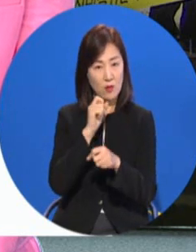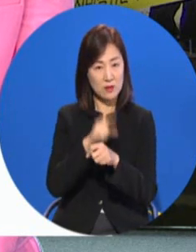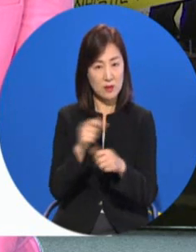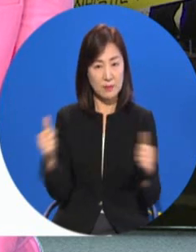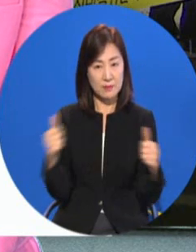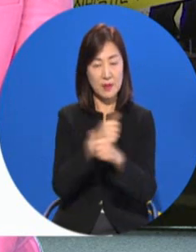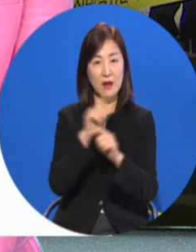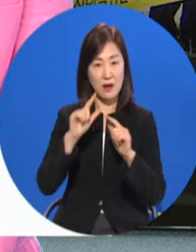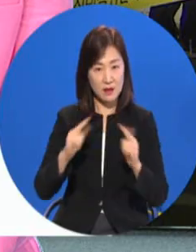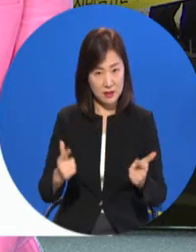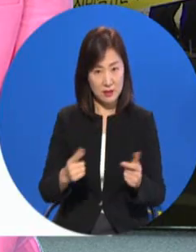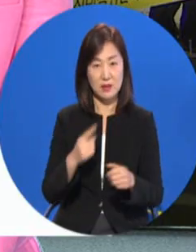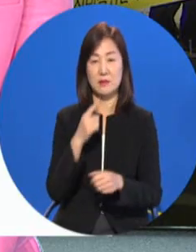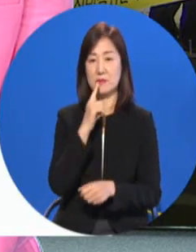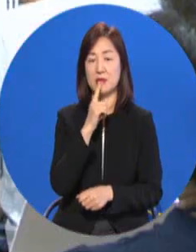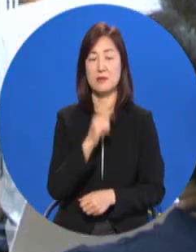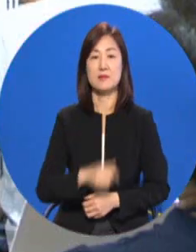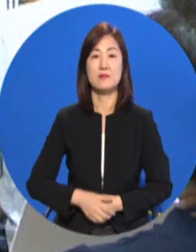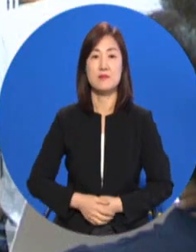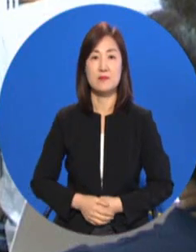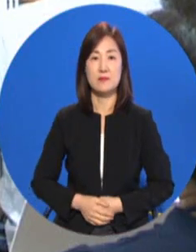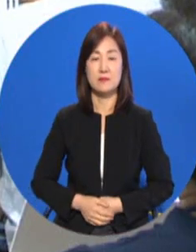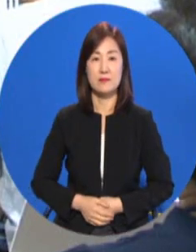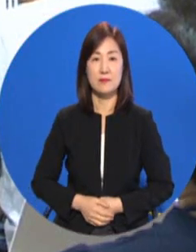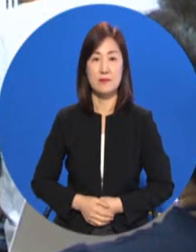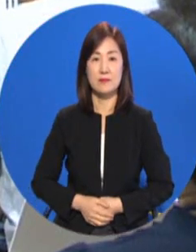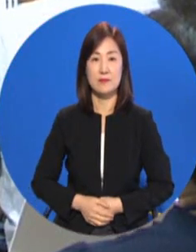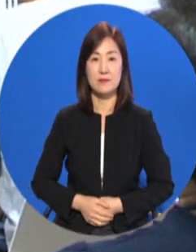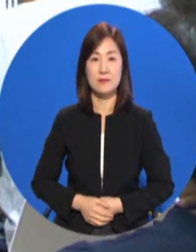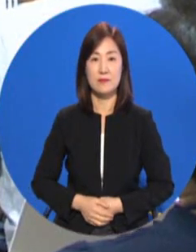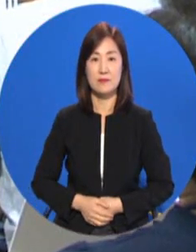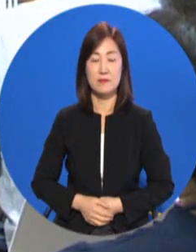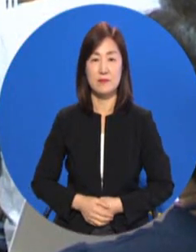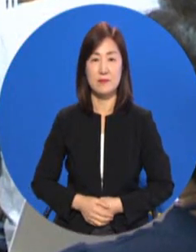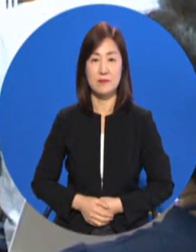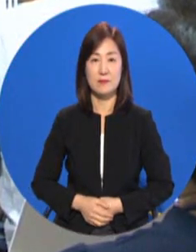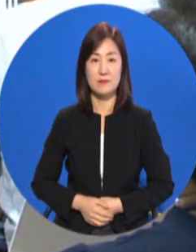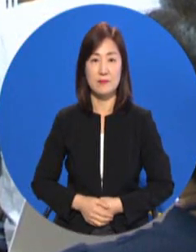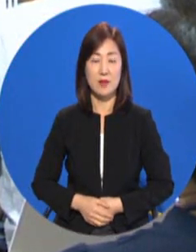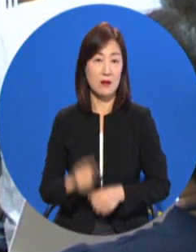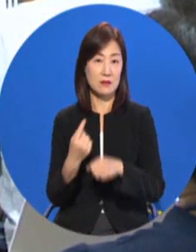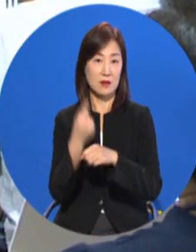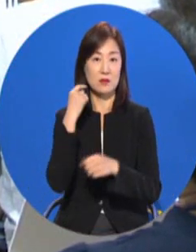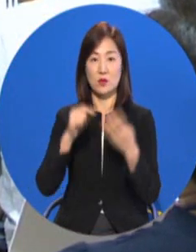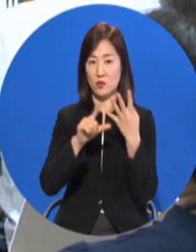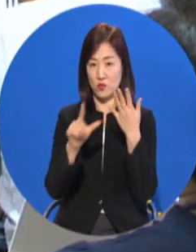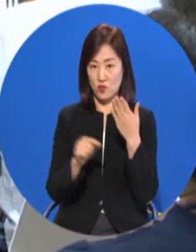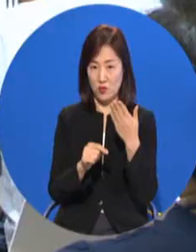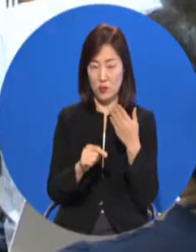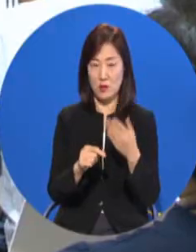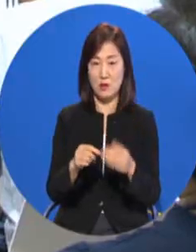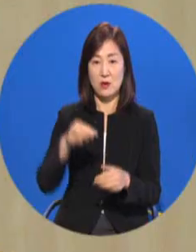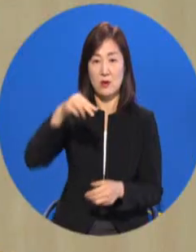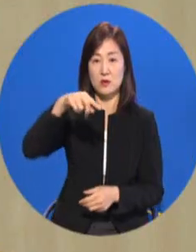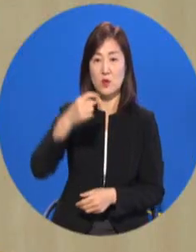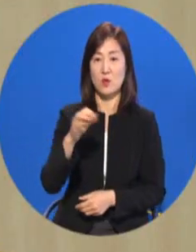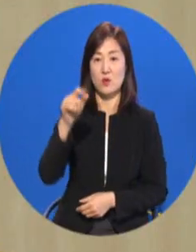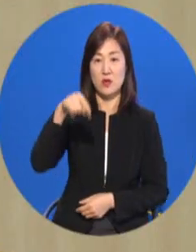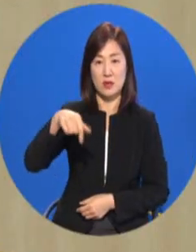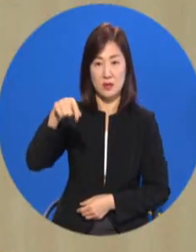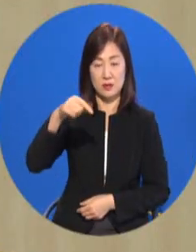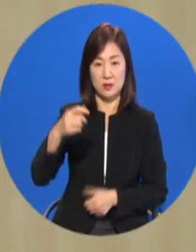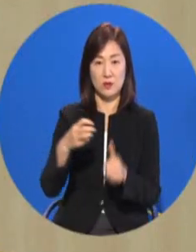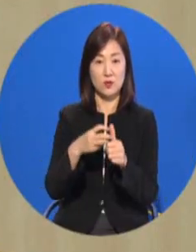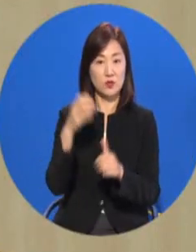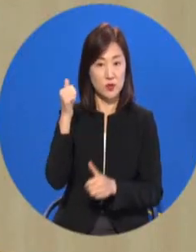일고 있습니다 김주희 기자 입니다 이형 정문을 1 지난해 9월 송기원 참 남 고흥군 수는 업무